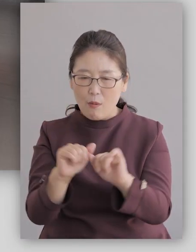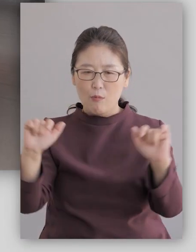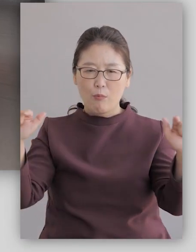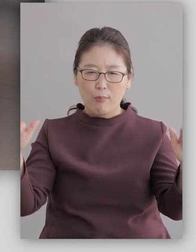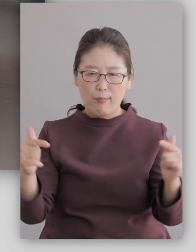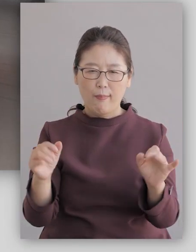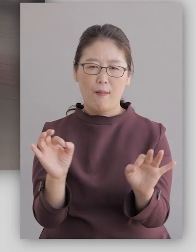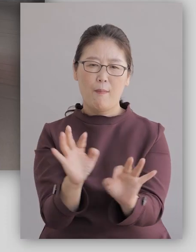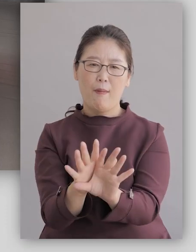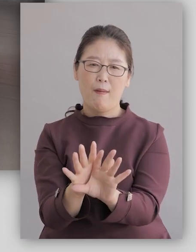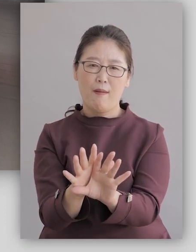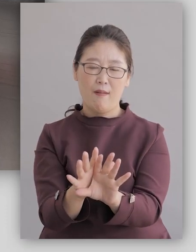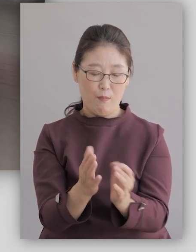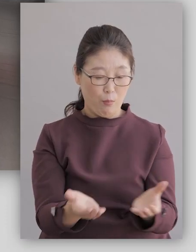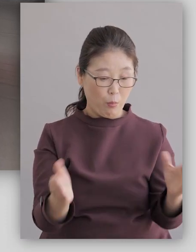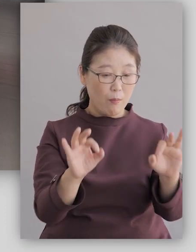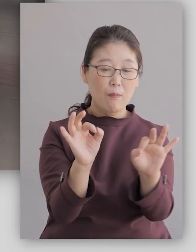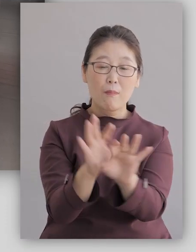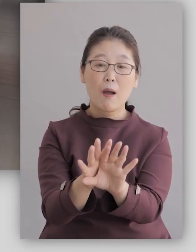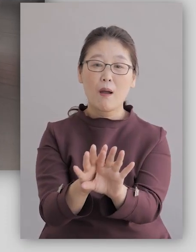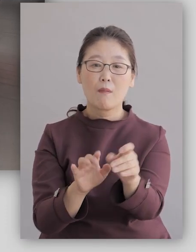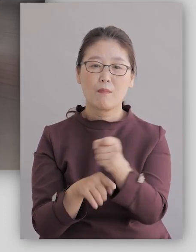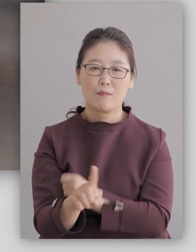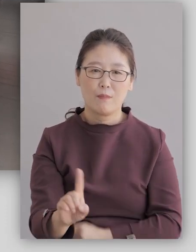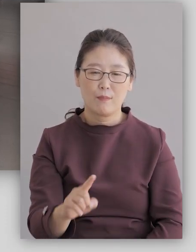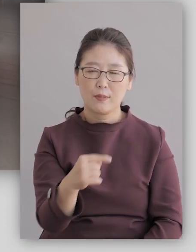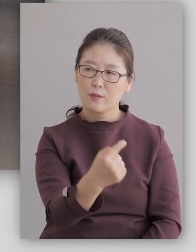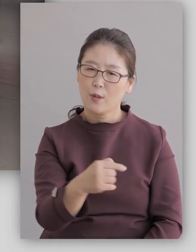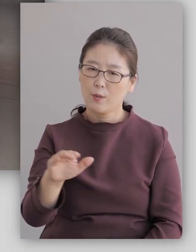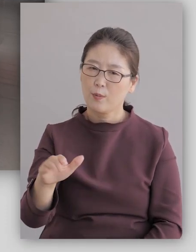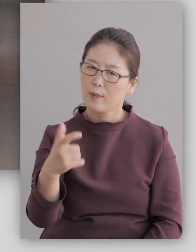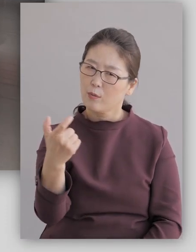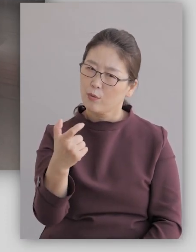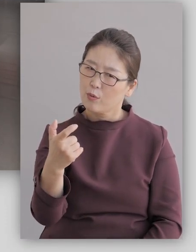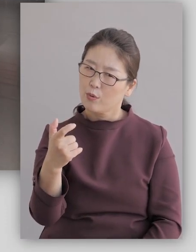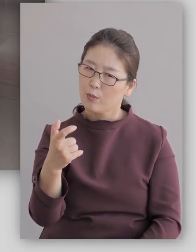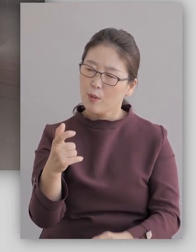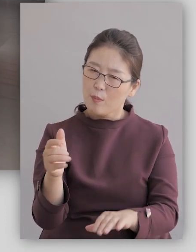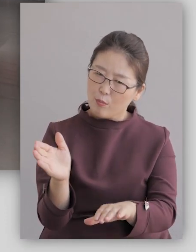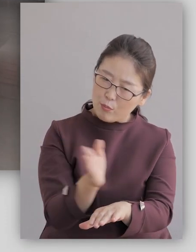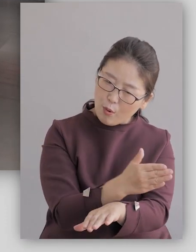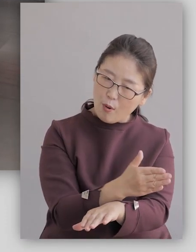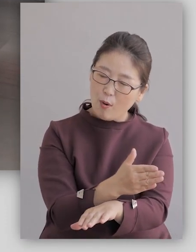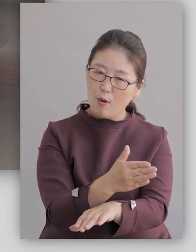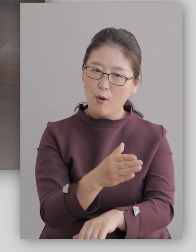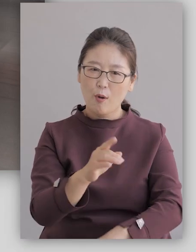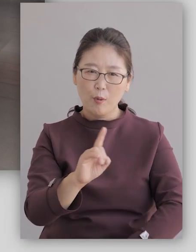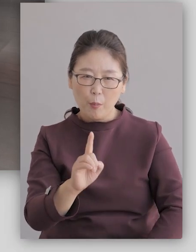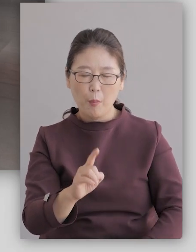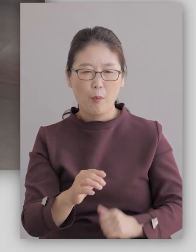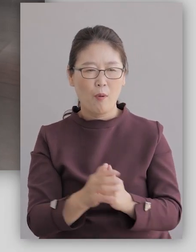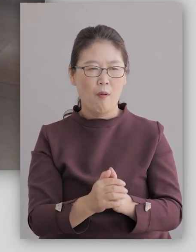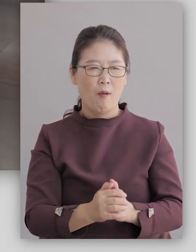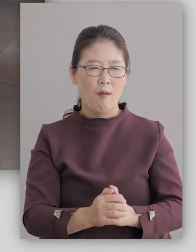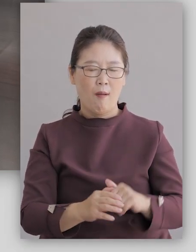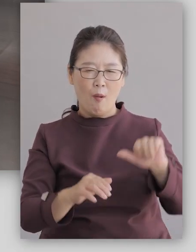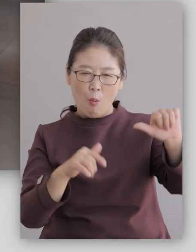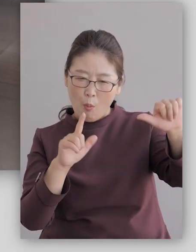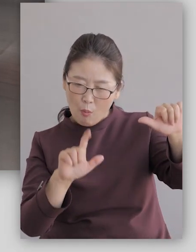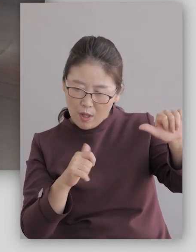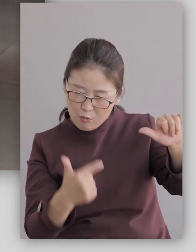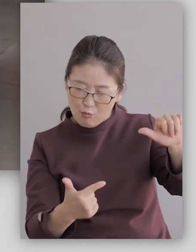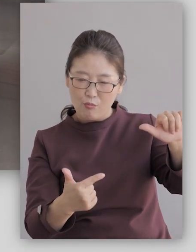됩니다. 옹기가 왜 사라졌을까요? 60년대 이후부터 시작된 5.16 군사